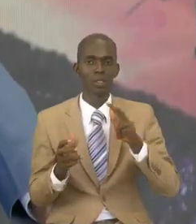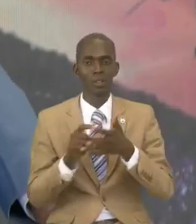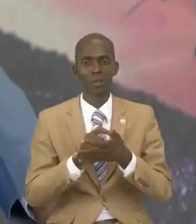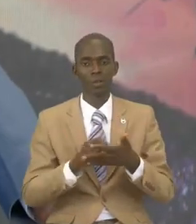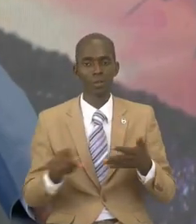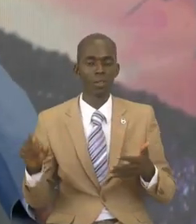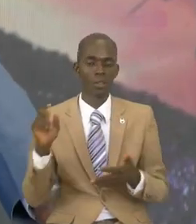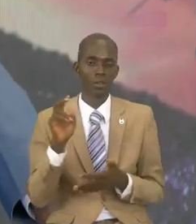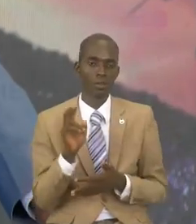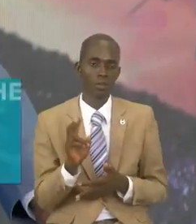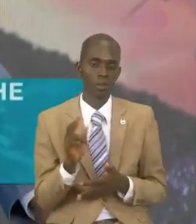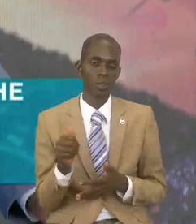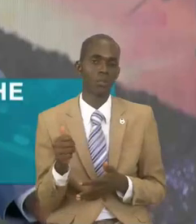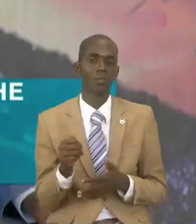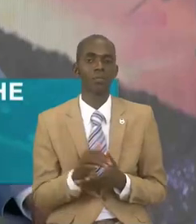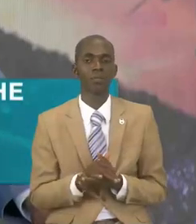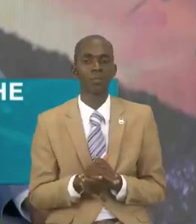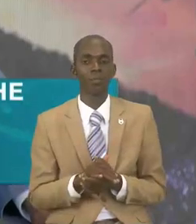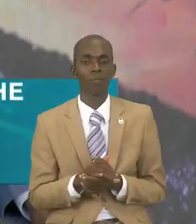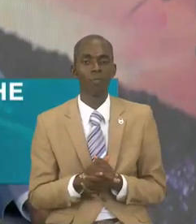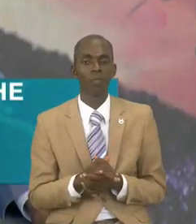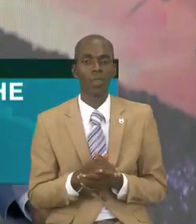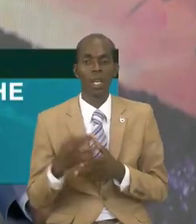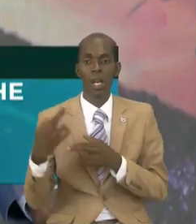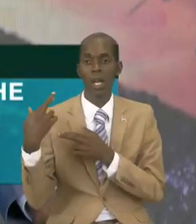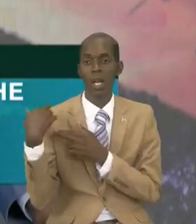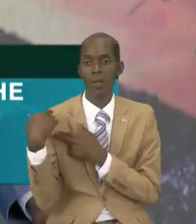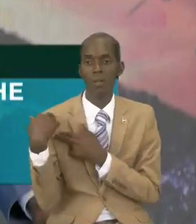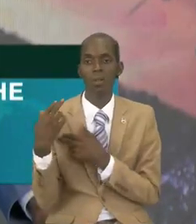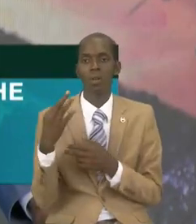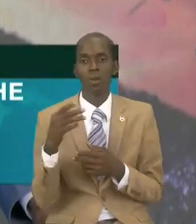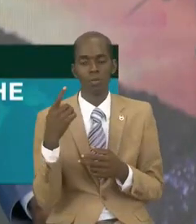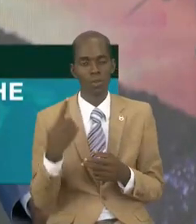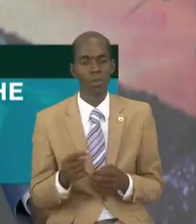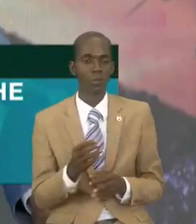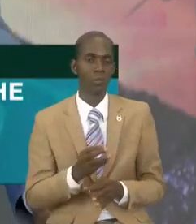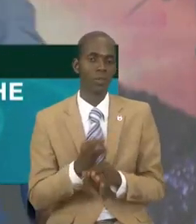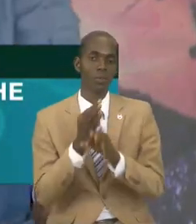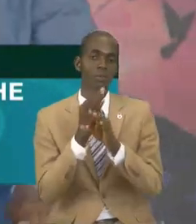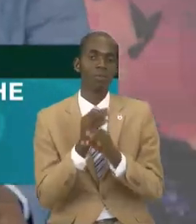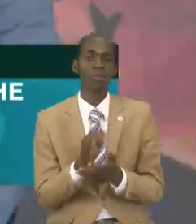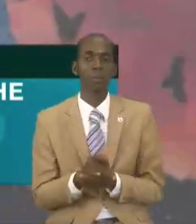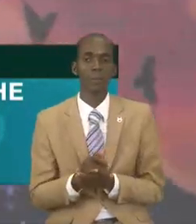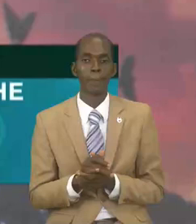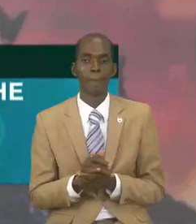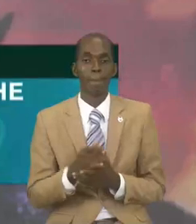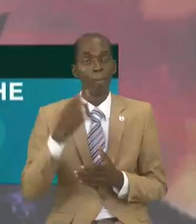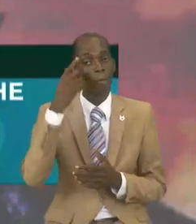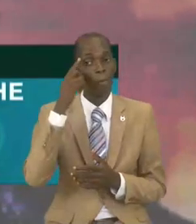chapitre 3, verset 10. Les responsabilités du fidèle.